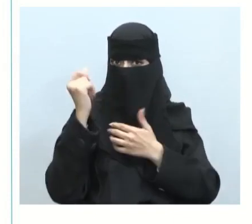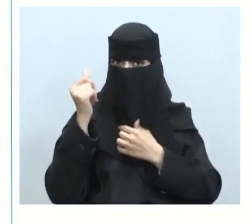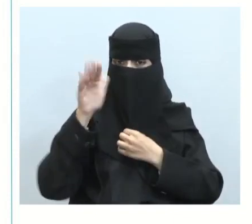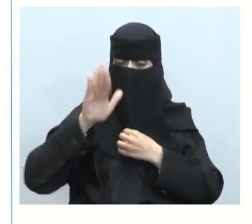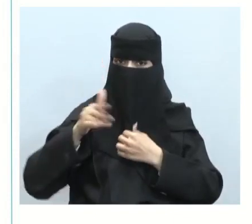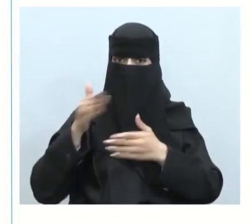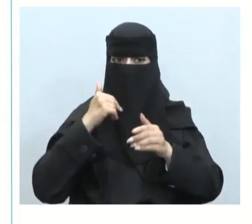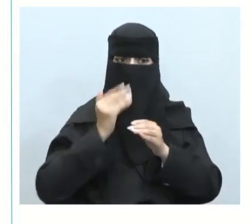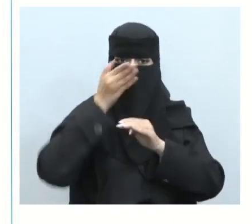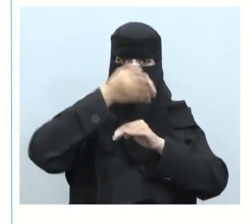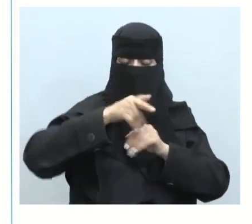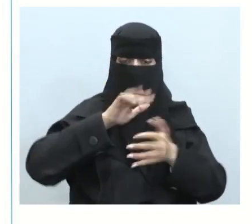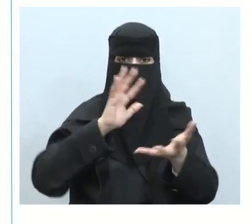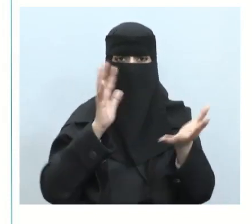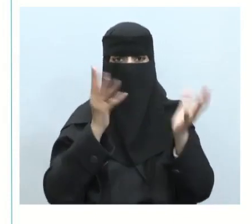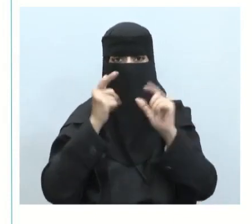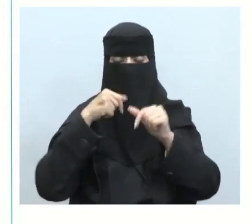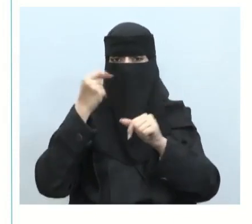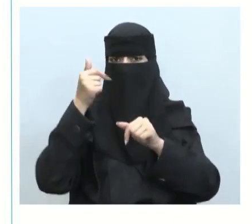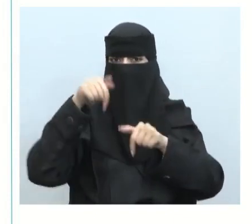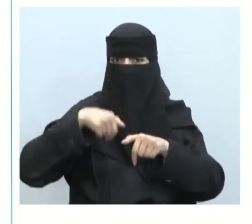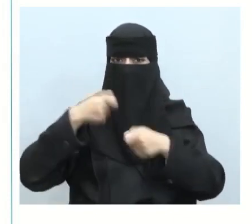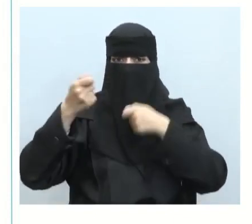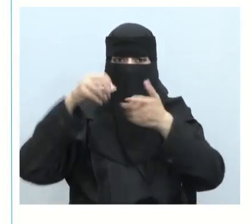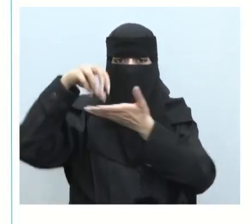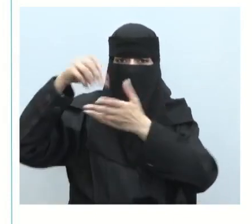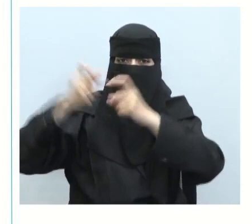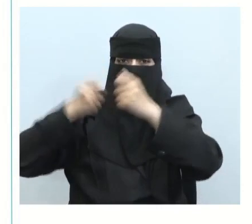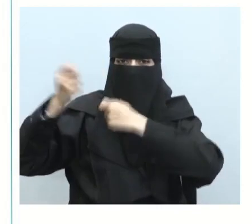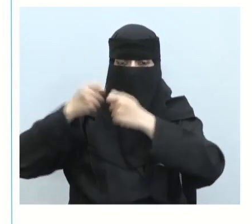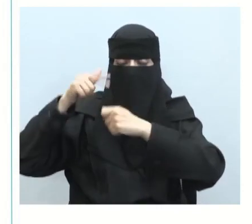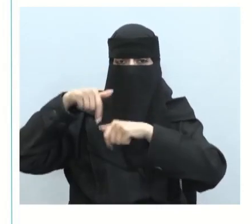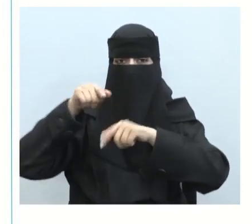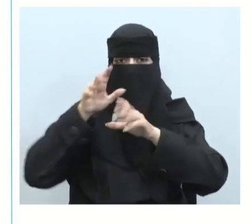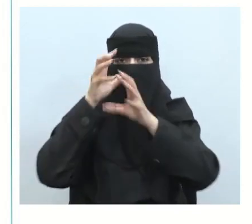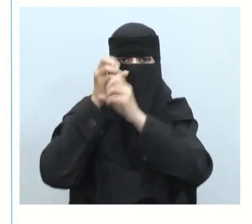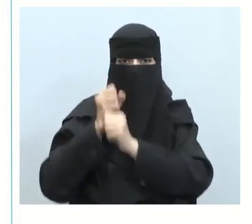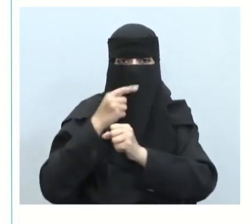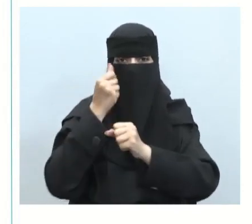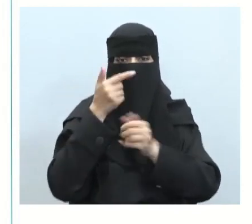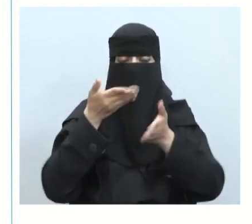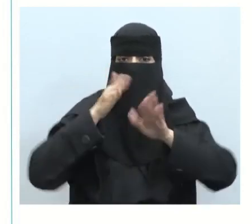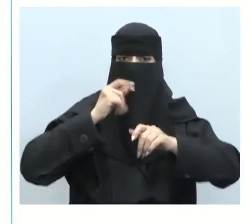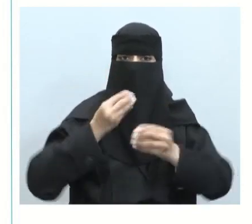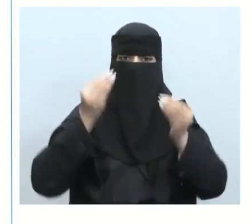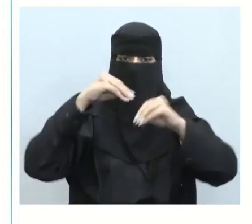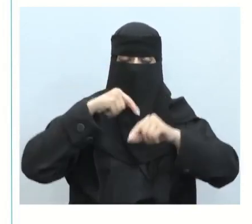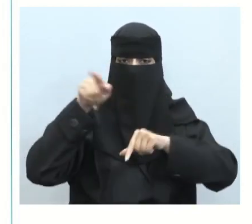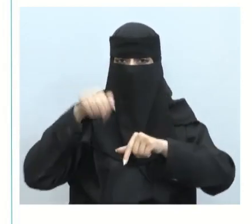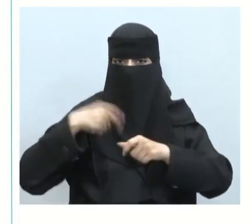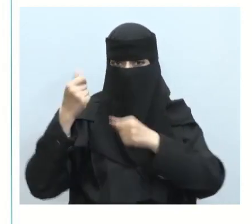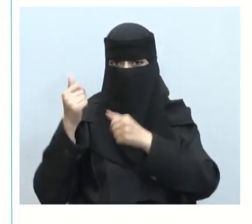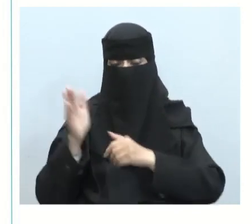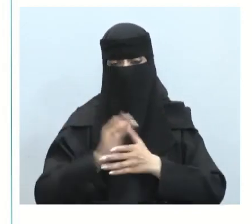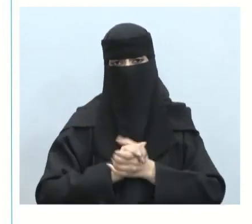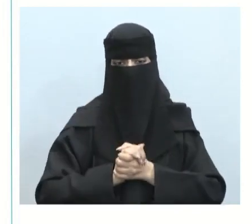واصبح دخول لعالم المال والبنوك وغيرها لعمليه الحفاظ على الاموال وايضا استثمار هذه